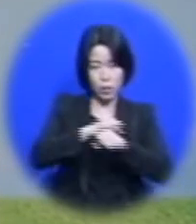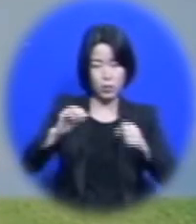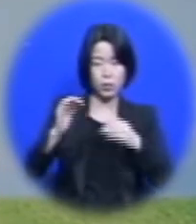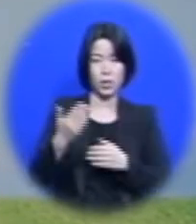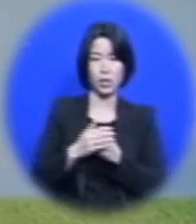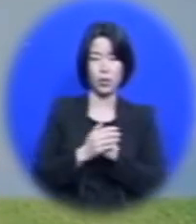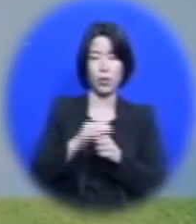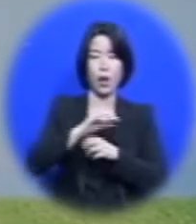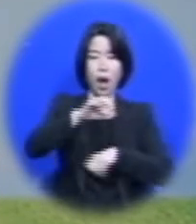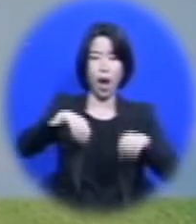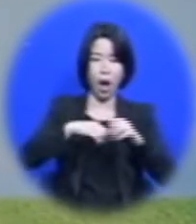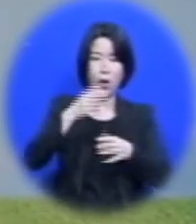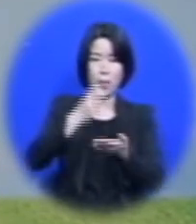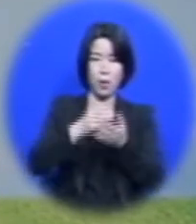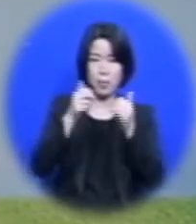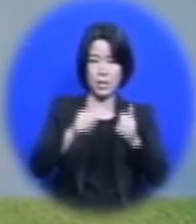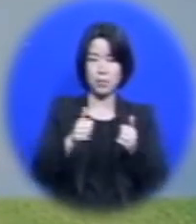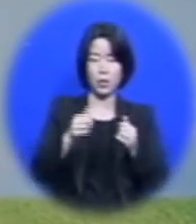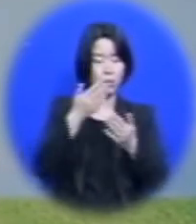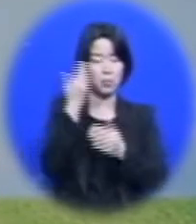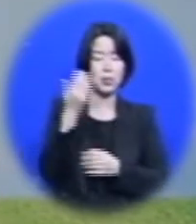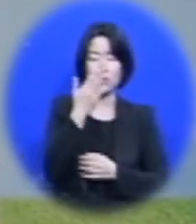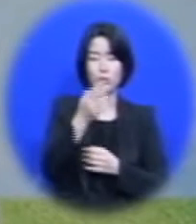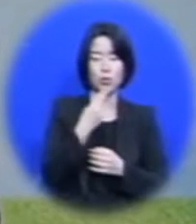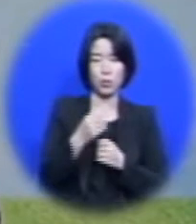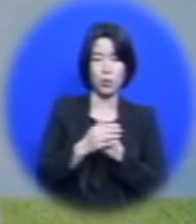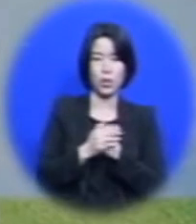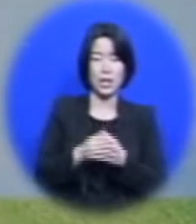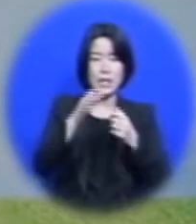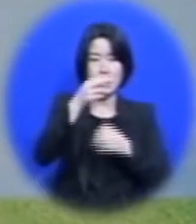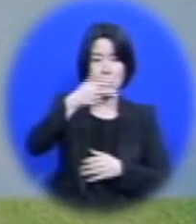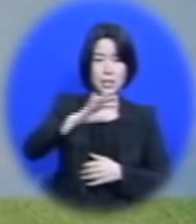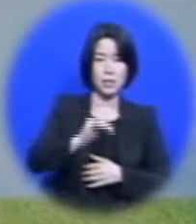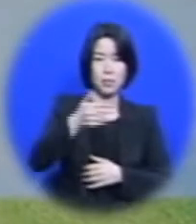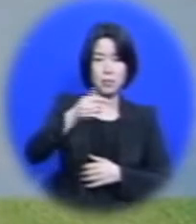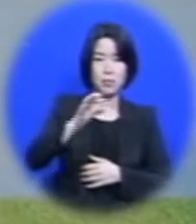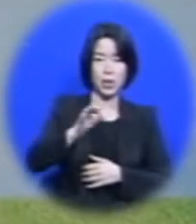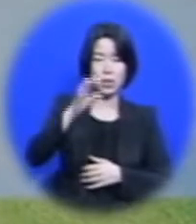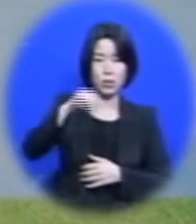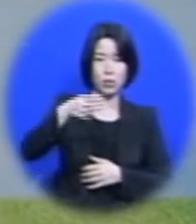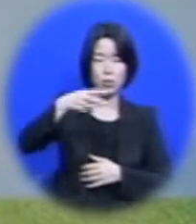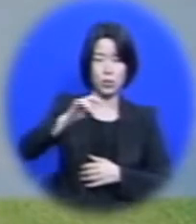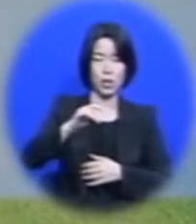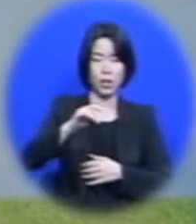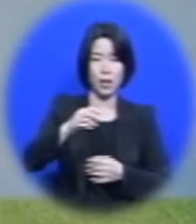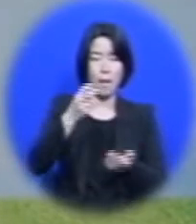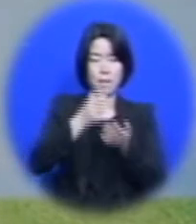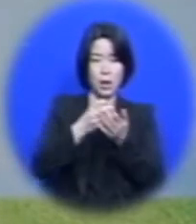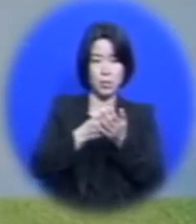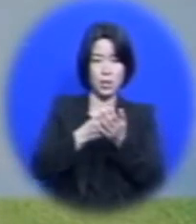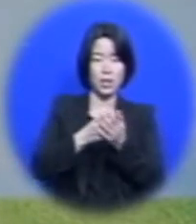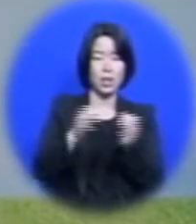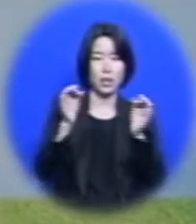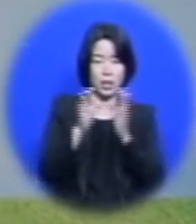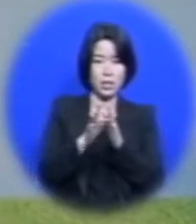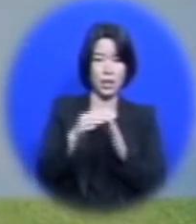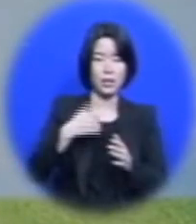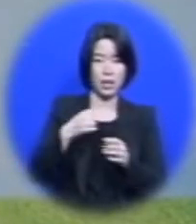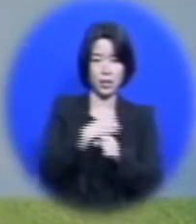법의 심판도 피해갈 수 없었다. 집행유예 선고의 효력이 상실되자 그들은 곧바로 나를